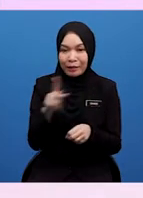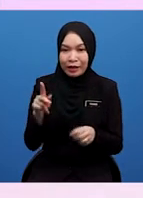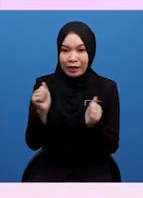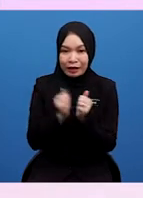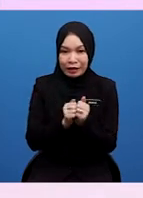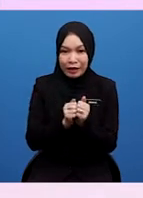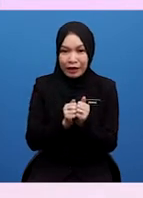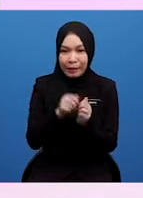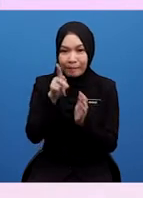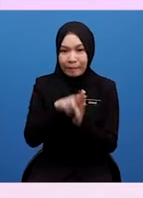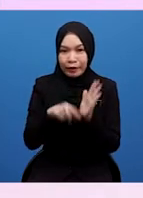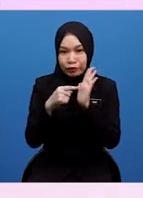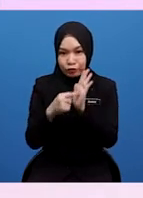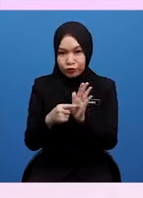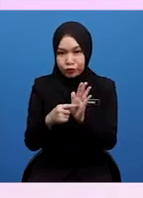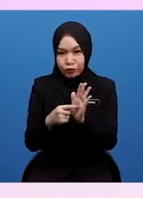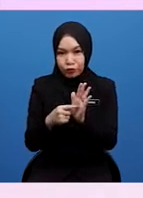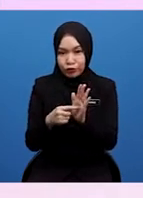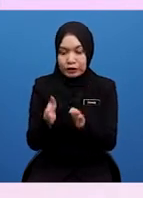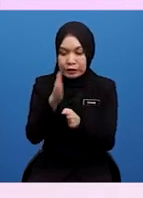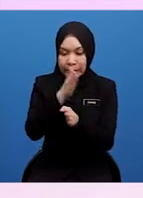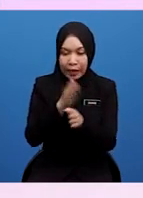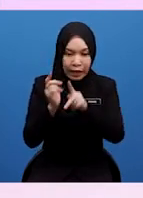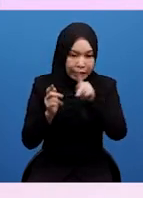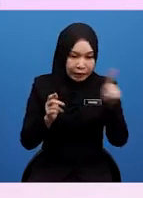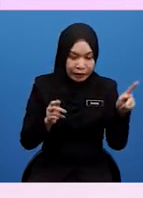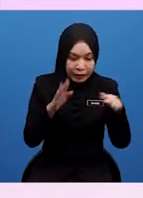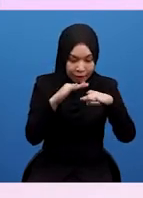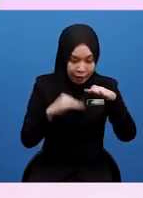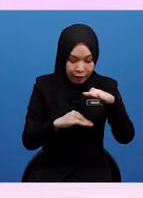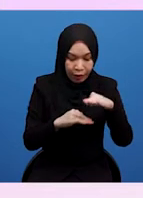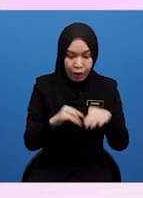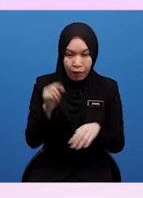dengan petunjuk di sebelah kiri bahagian bawah graf.